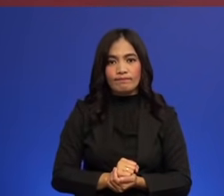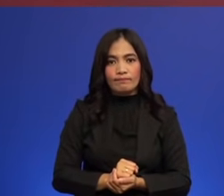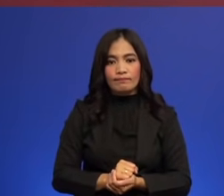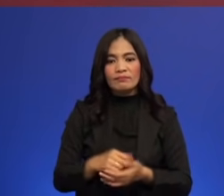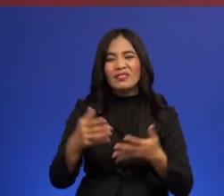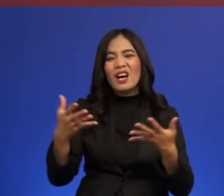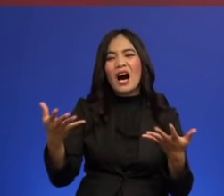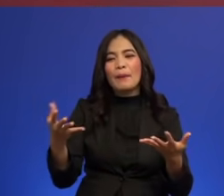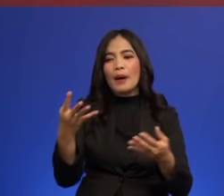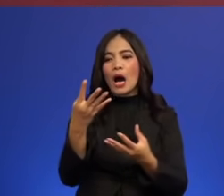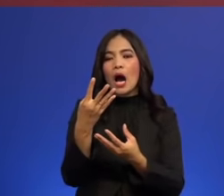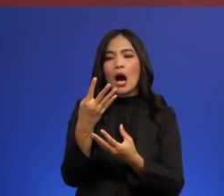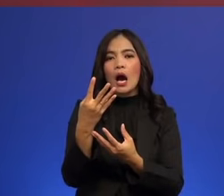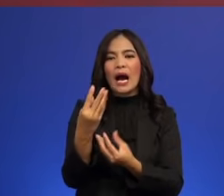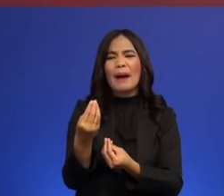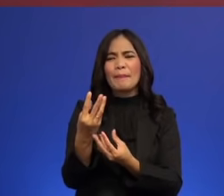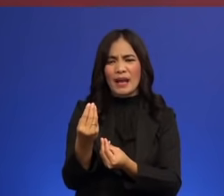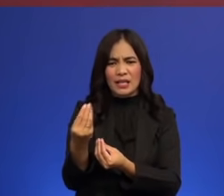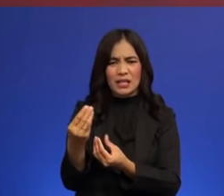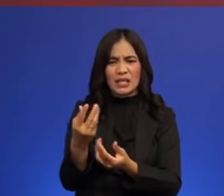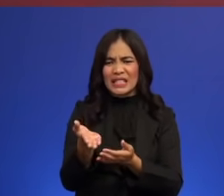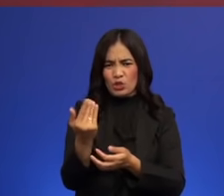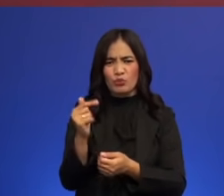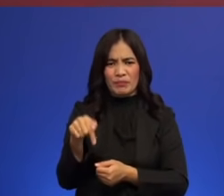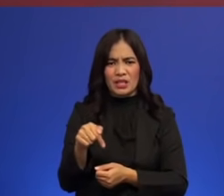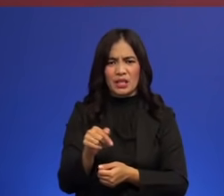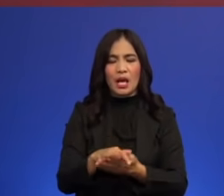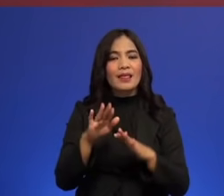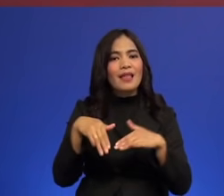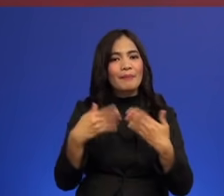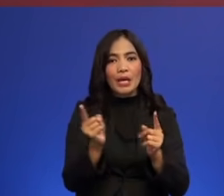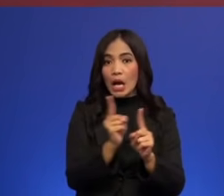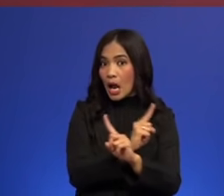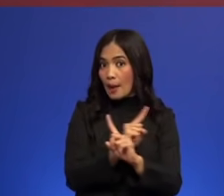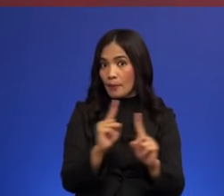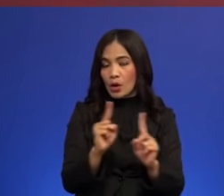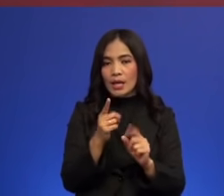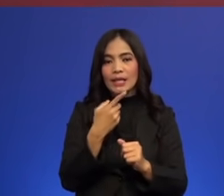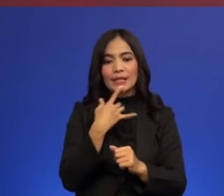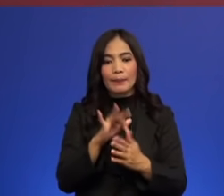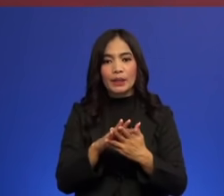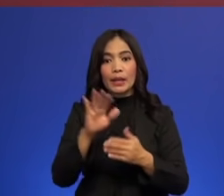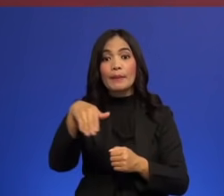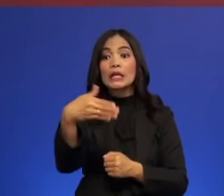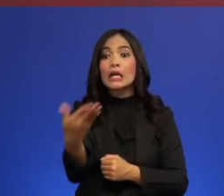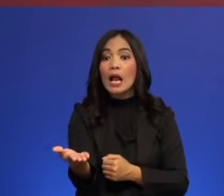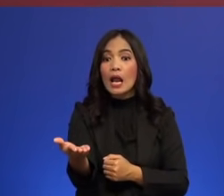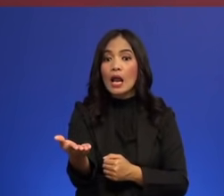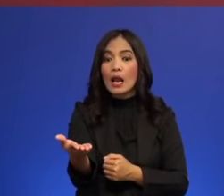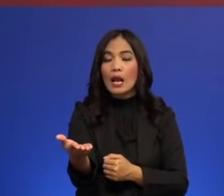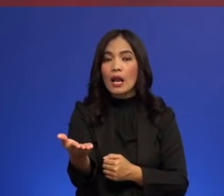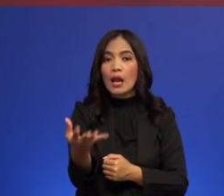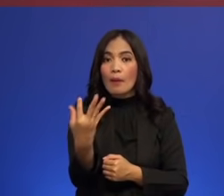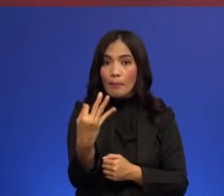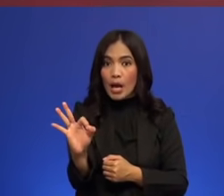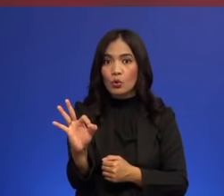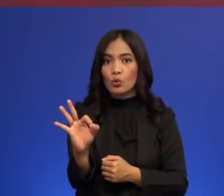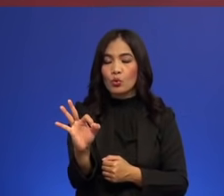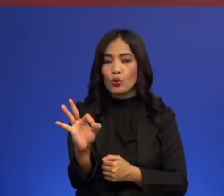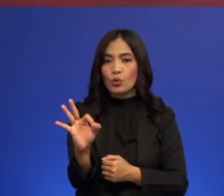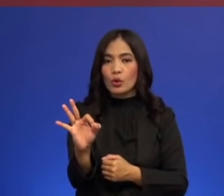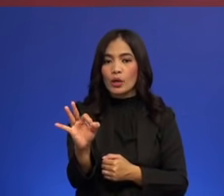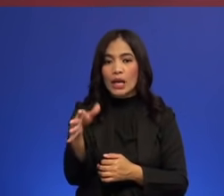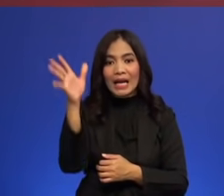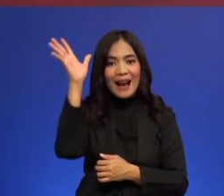Entah masih kapan kita hidup, saudaraku. Tapi jangan sampai kita keburu meninggal dunia. Kita